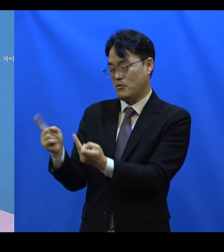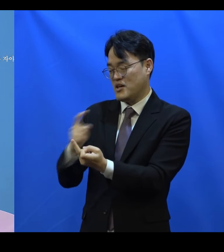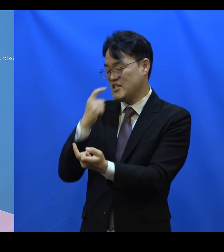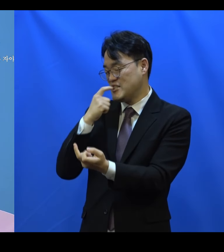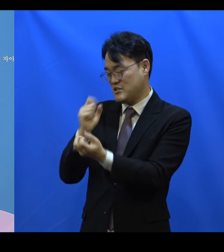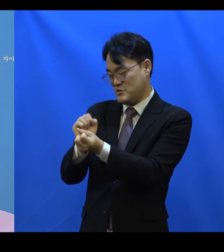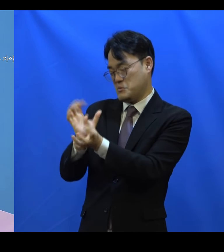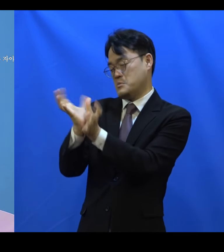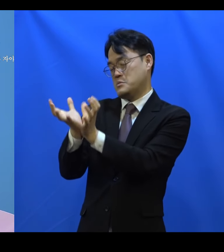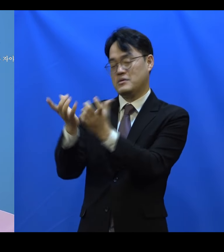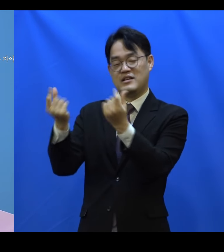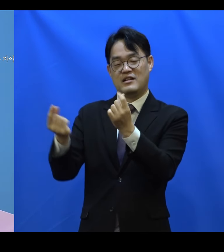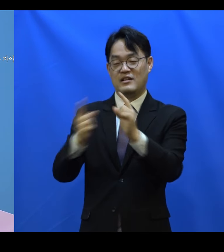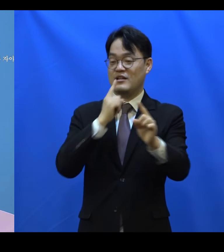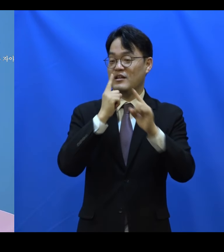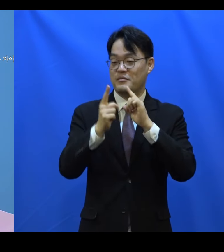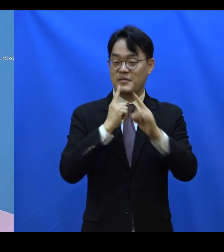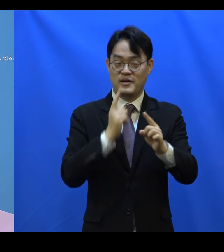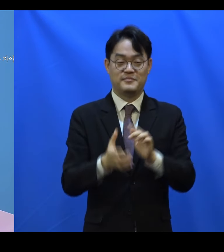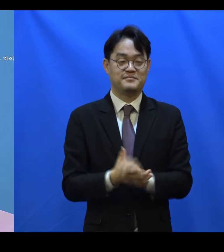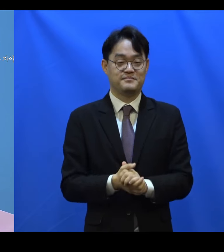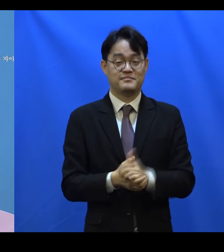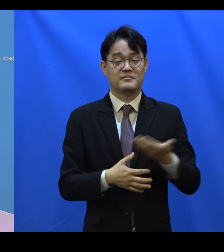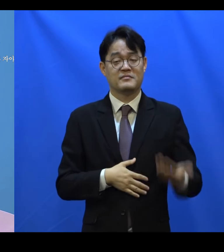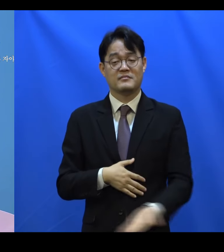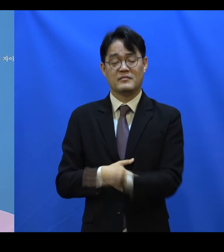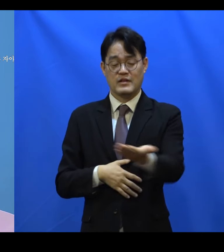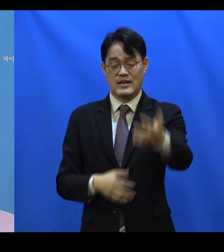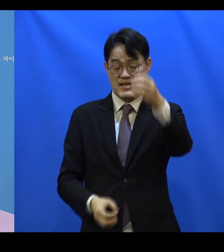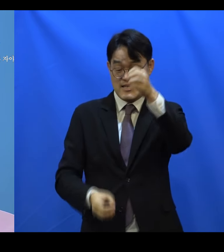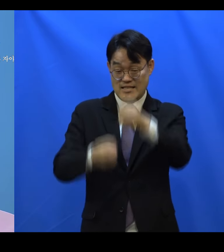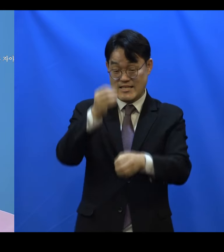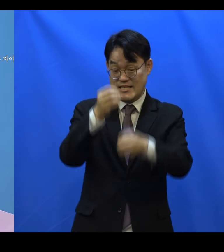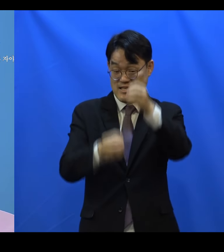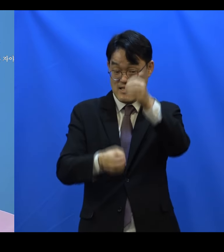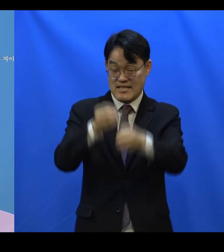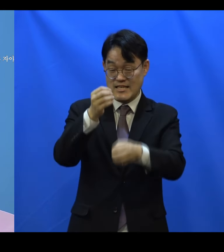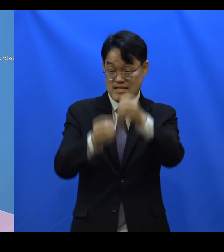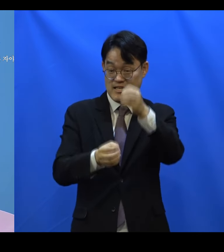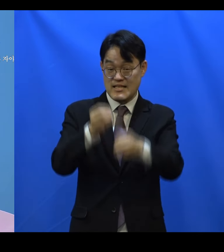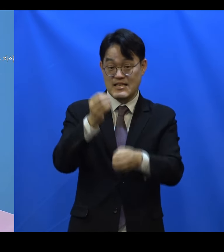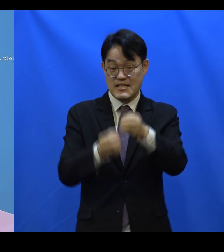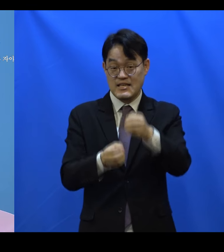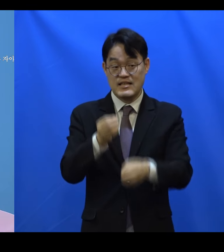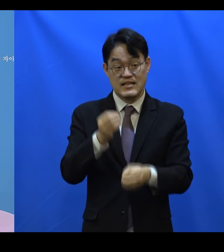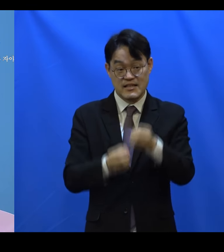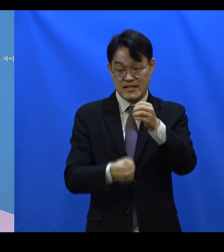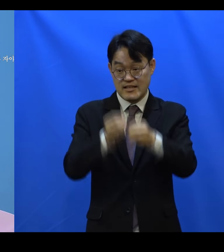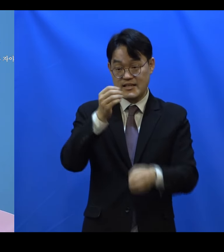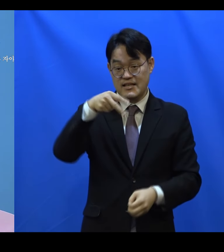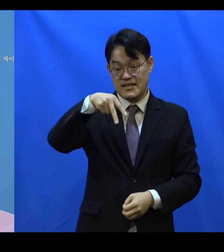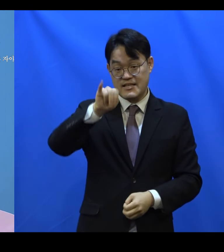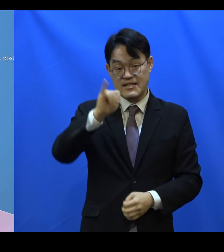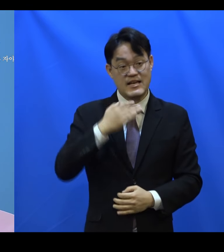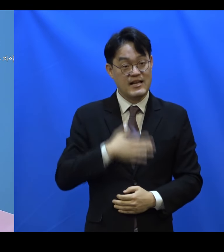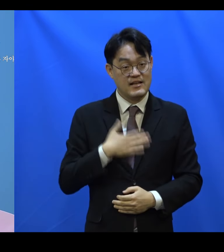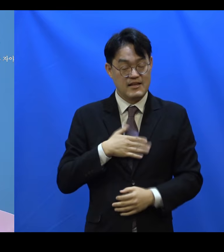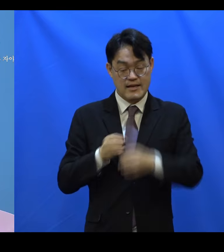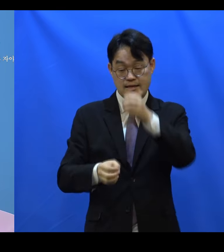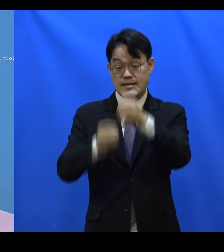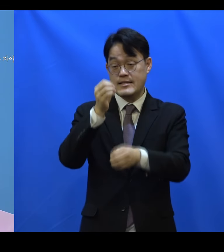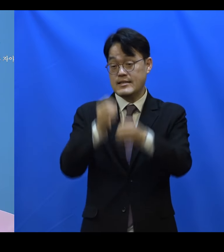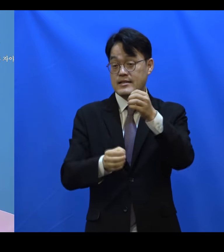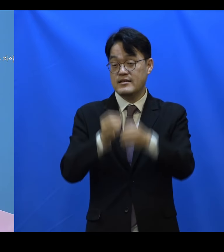많아요. 시가 꼭 빽빽하게 써놓는 건 없어요. 여백이 많아요. 그만큼 그